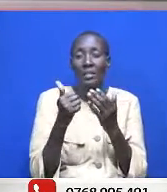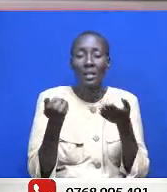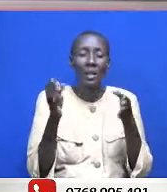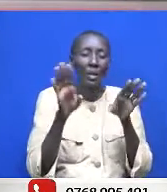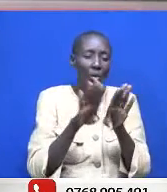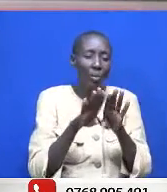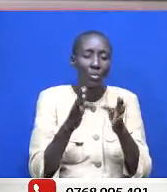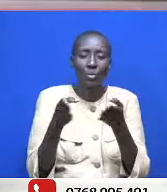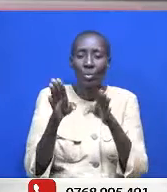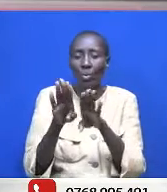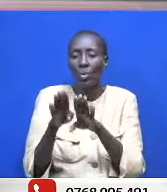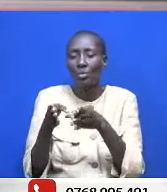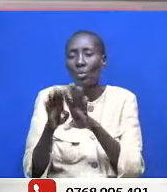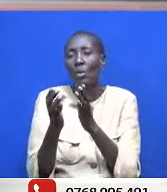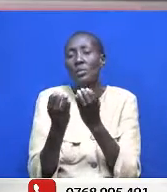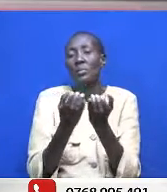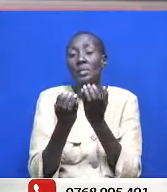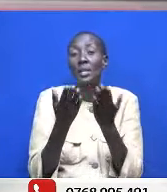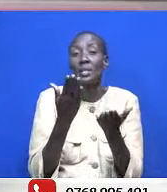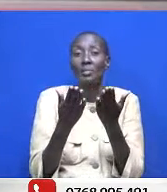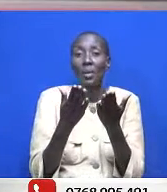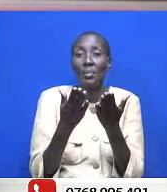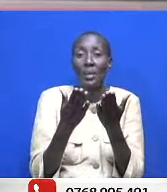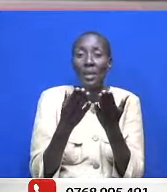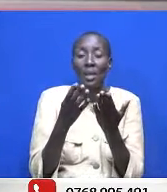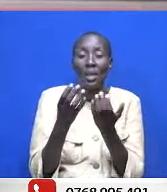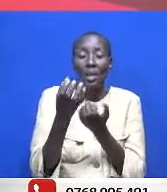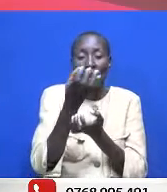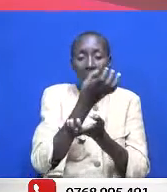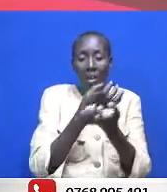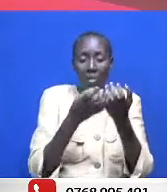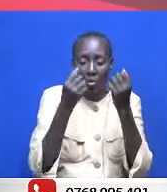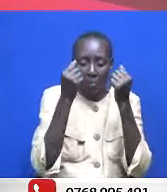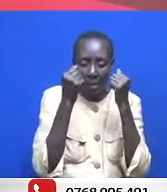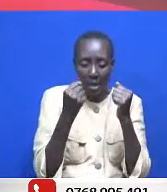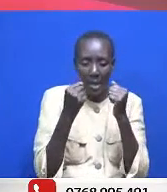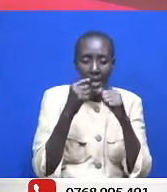biashara zao labda ni kutokana na hali ngumu ya uchumi. Na vile vile